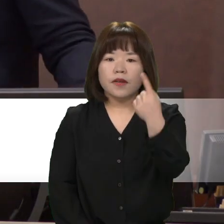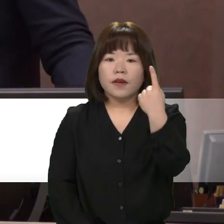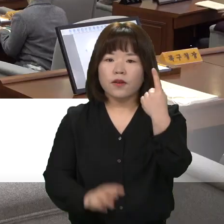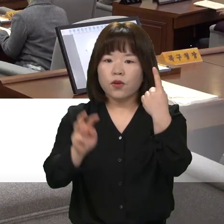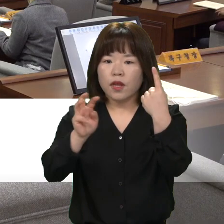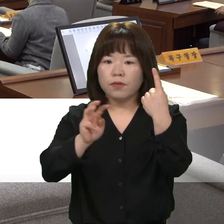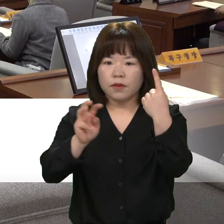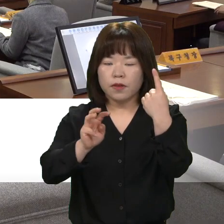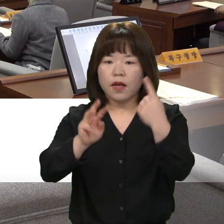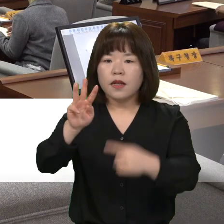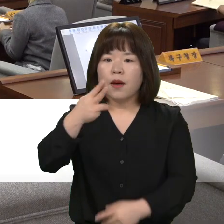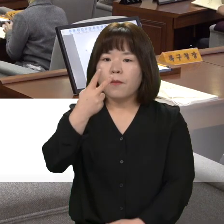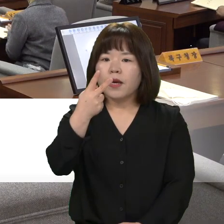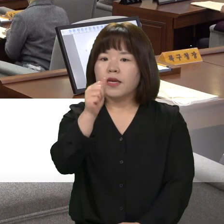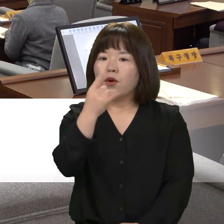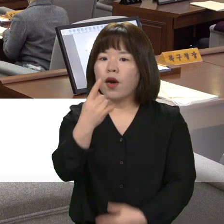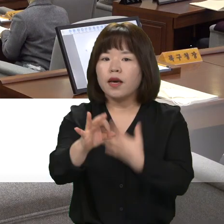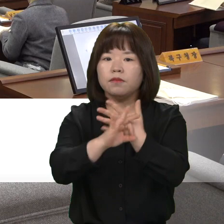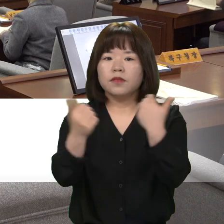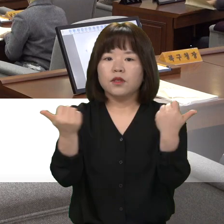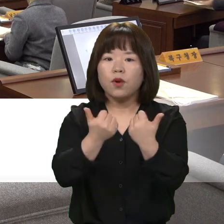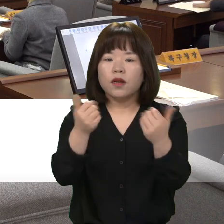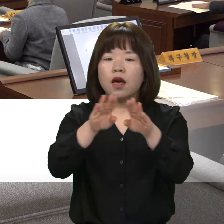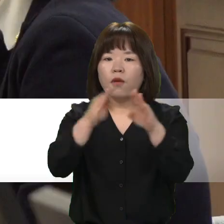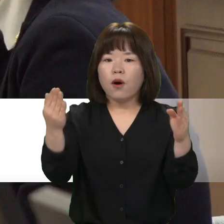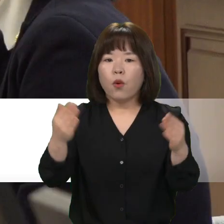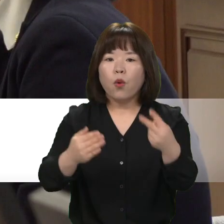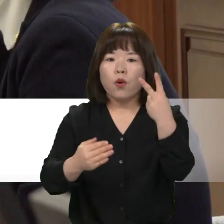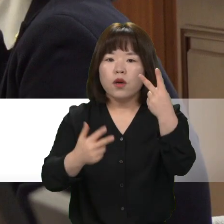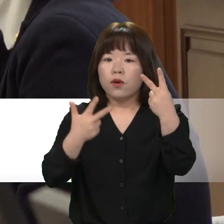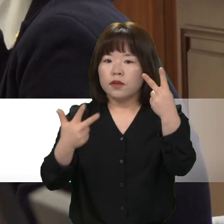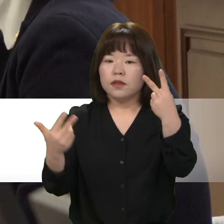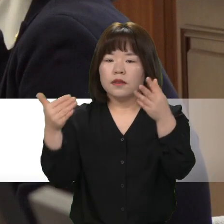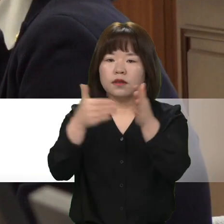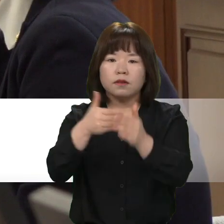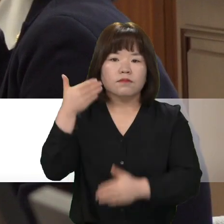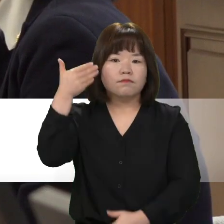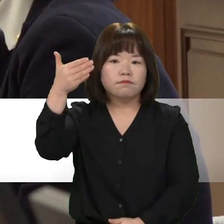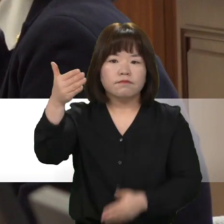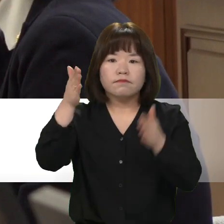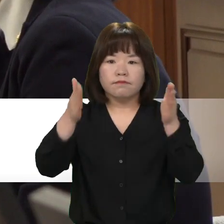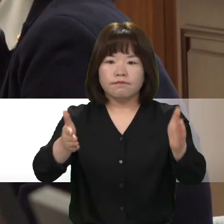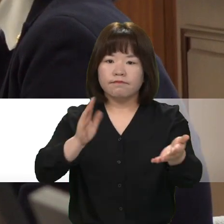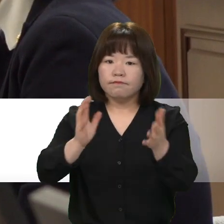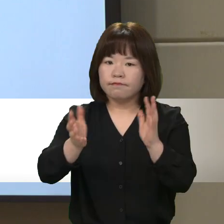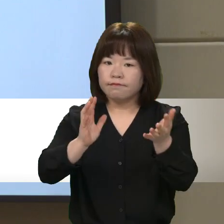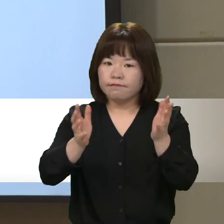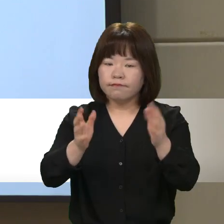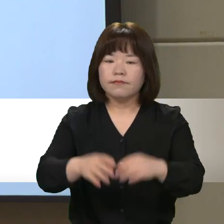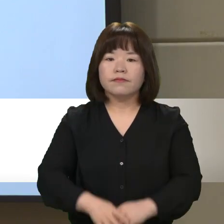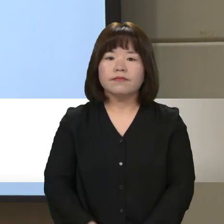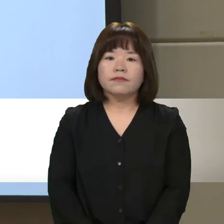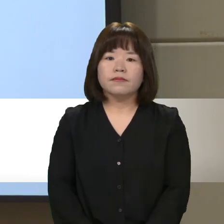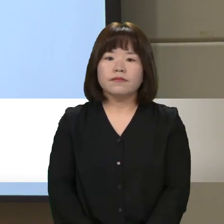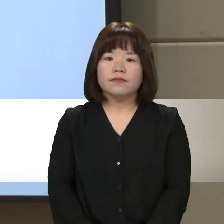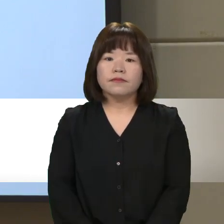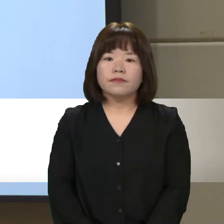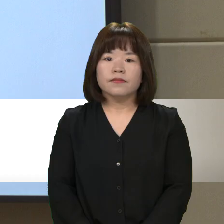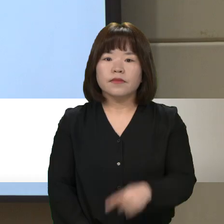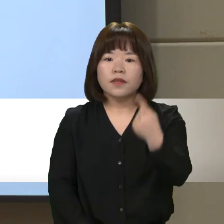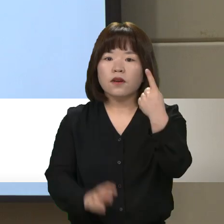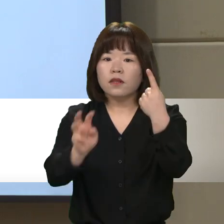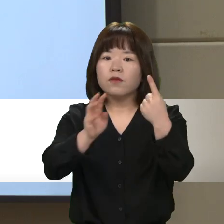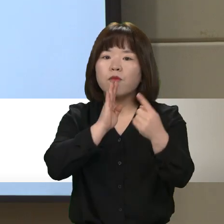포항시 회는 1월 30일 제 302회 임시회를 개회하고 2월 7일까지 9일간 의정 활동을 했습니다